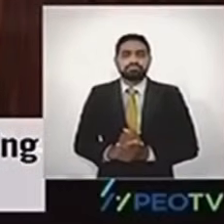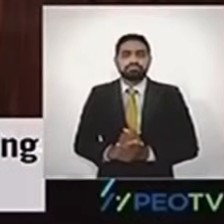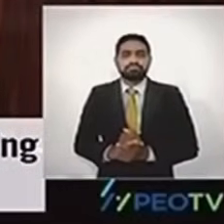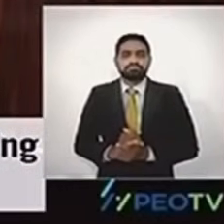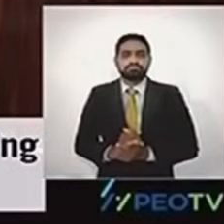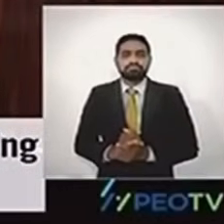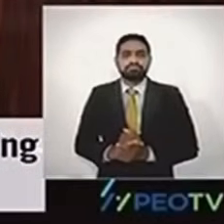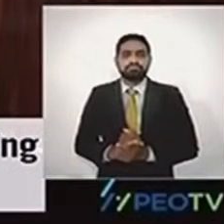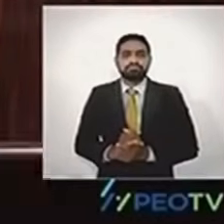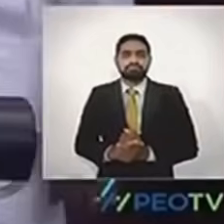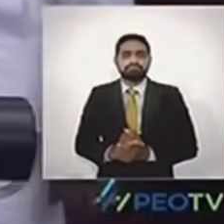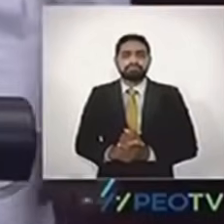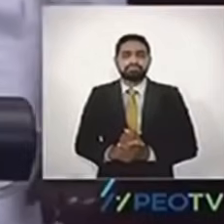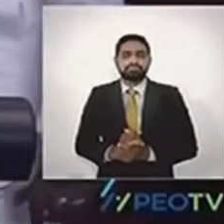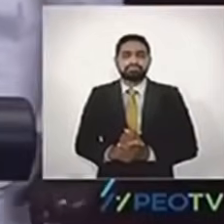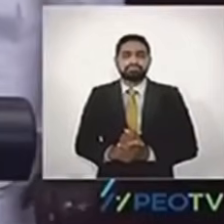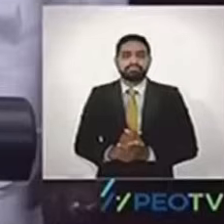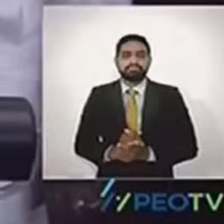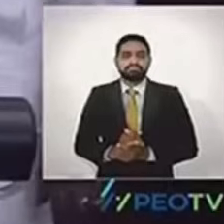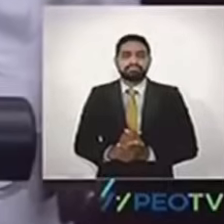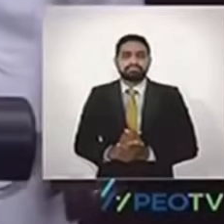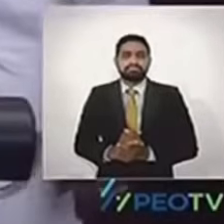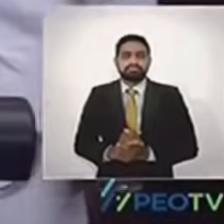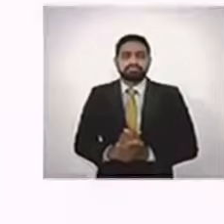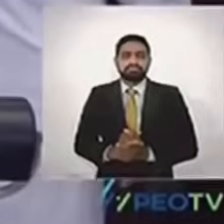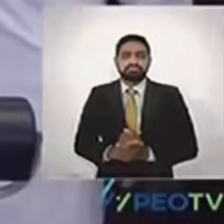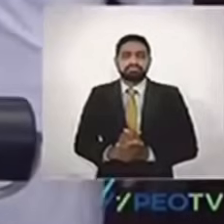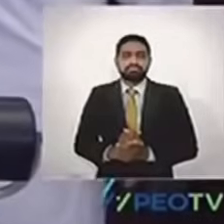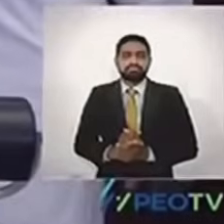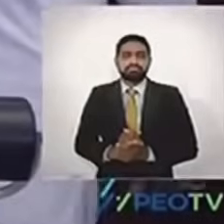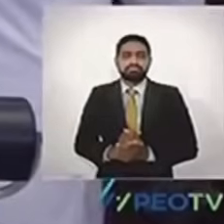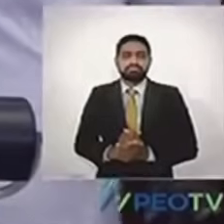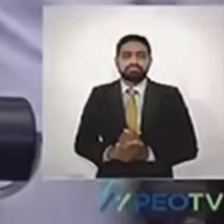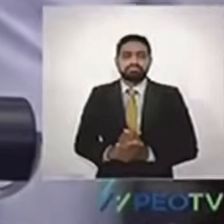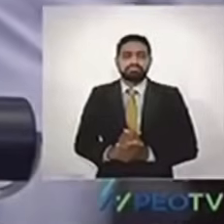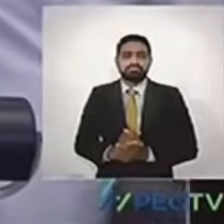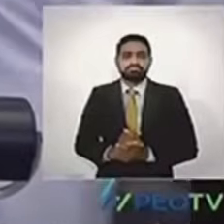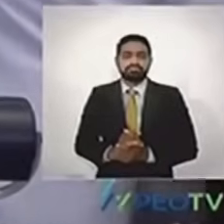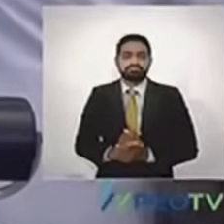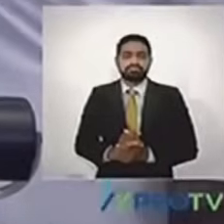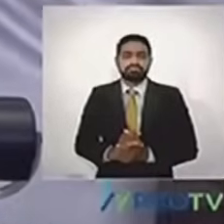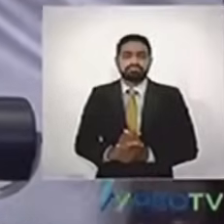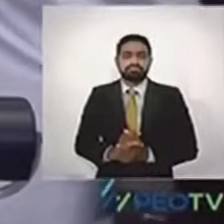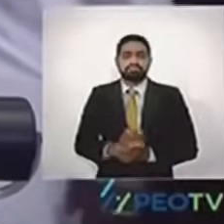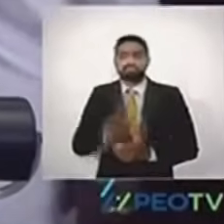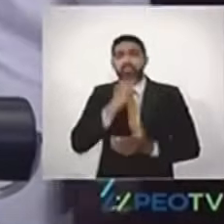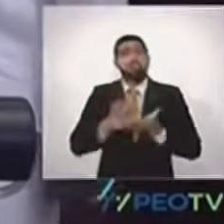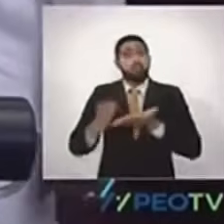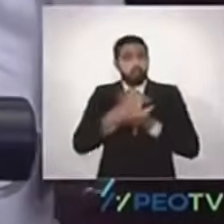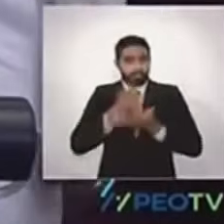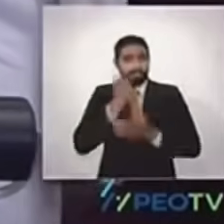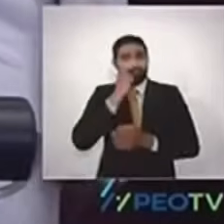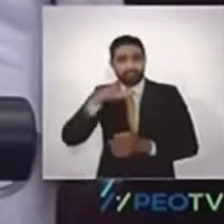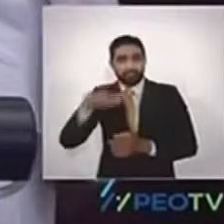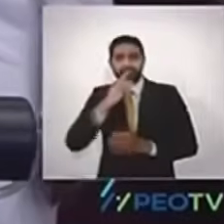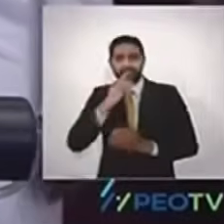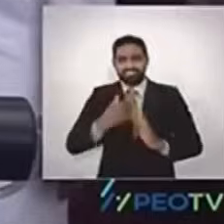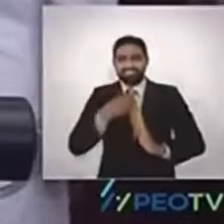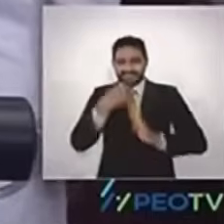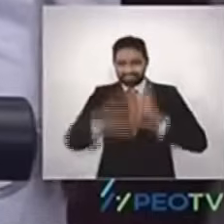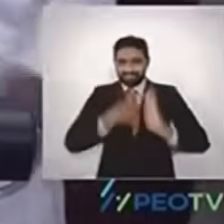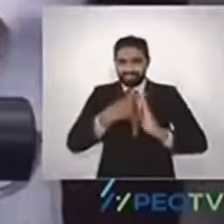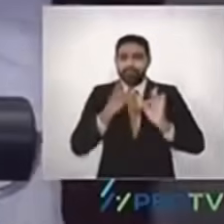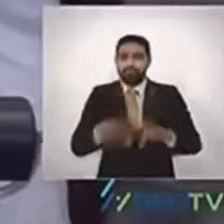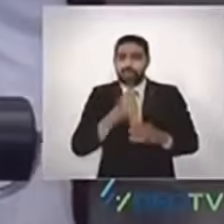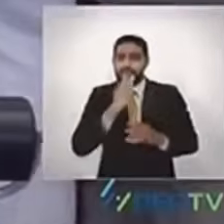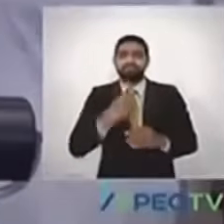තියෙනවා පොලිසියට. හරි. ගෝවියෝ රජයේ සේවකයෝ කර්ම. When all communities in the society, including professionals and farmers, stand